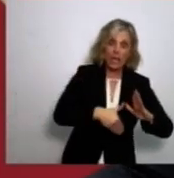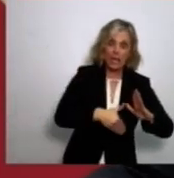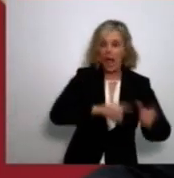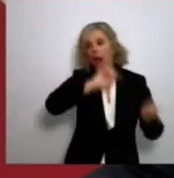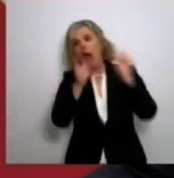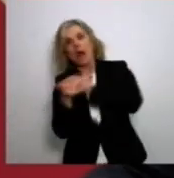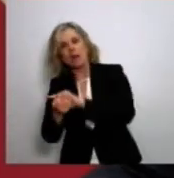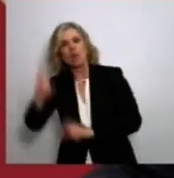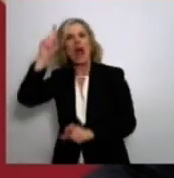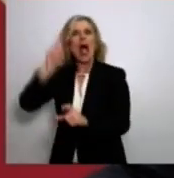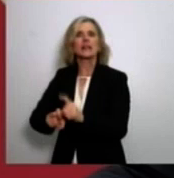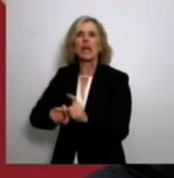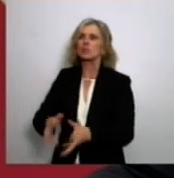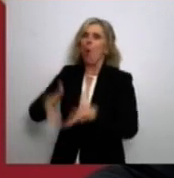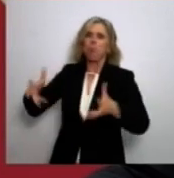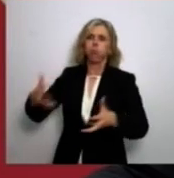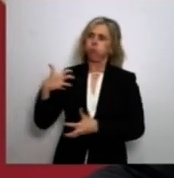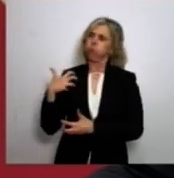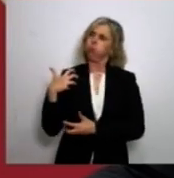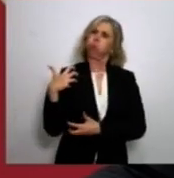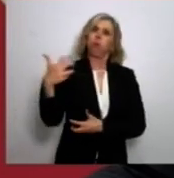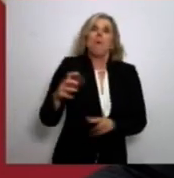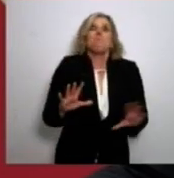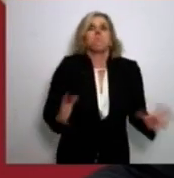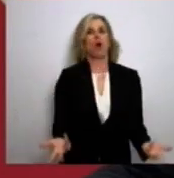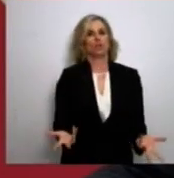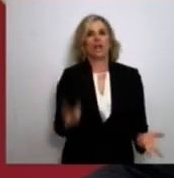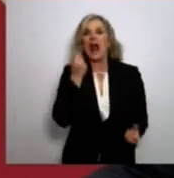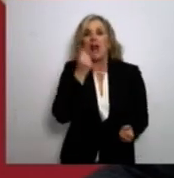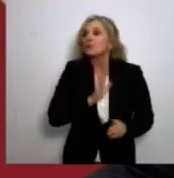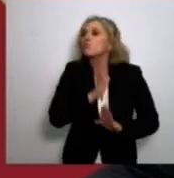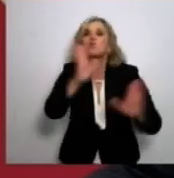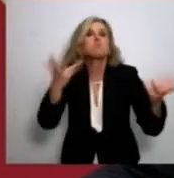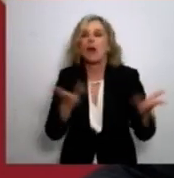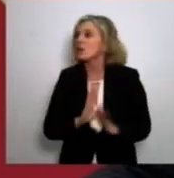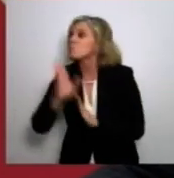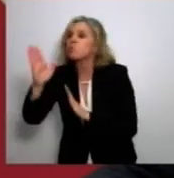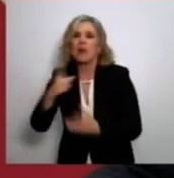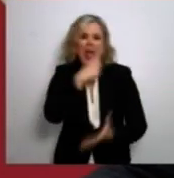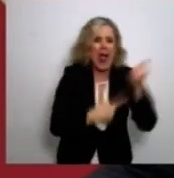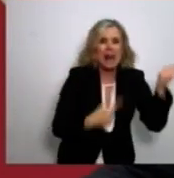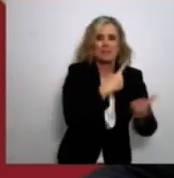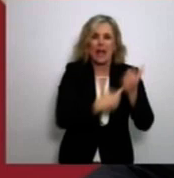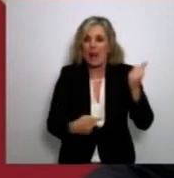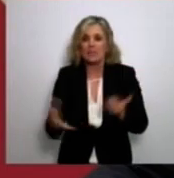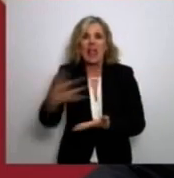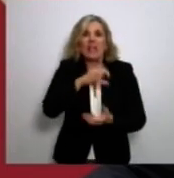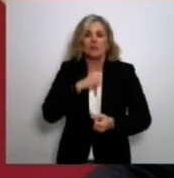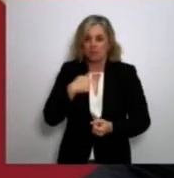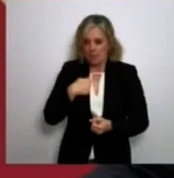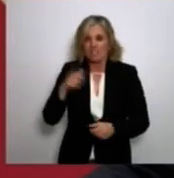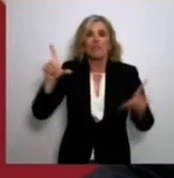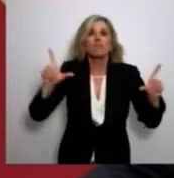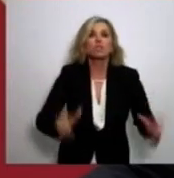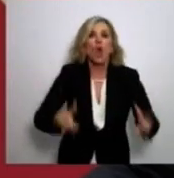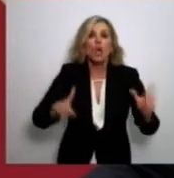χρόνια όταν η χώρα πτωχεύει? Πού πηγαίνουν τα χρήματα τα οποία λείπουν από το εισόδημα του